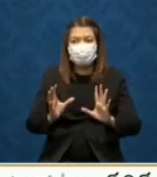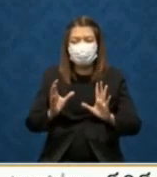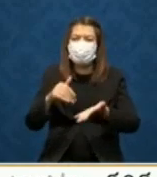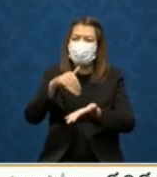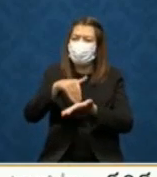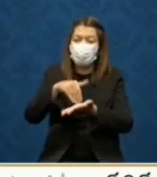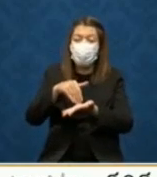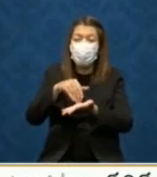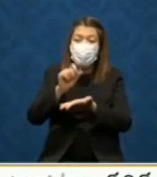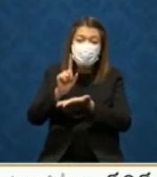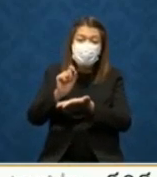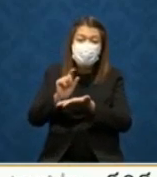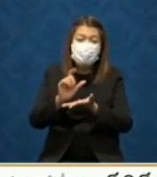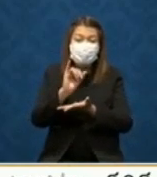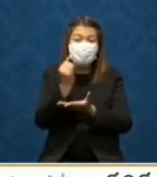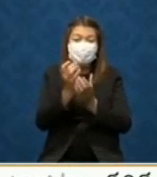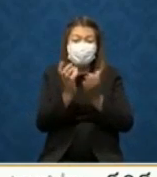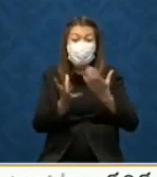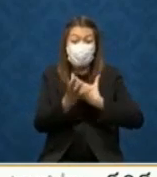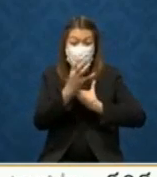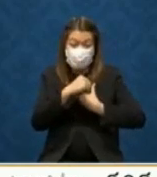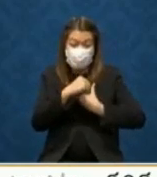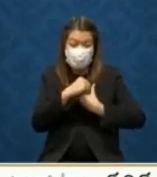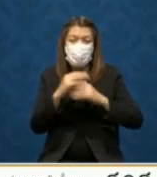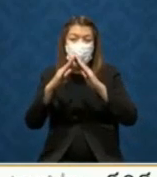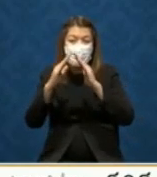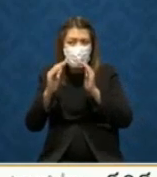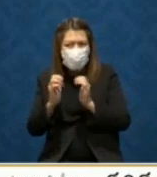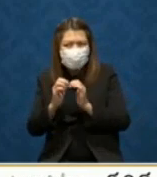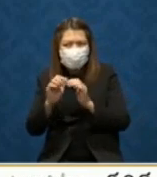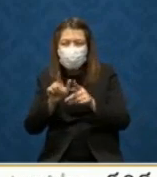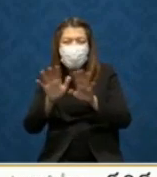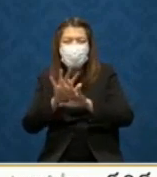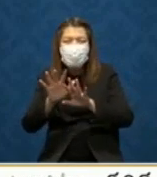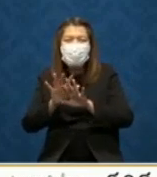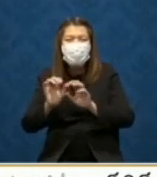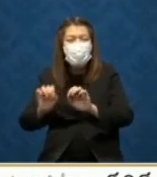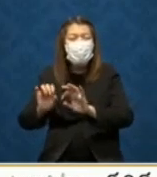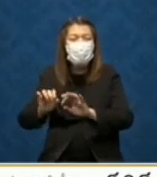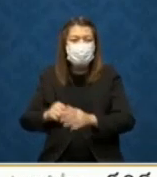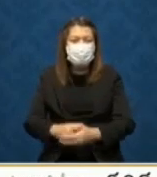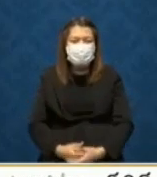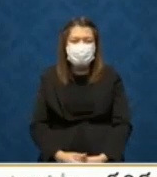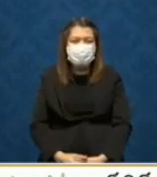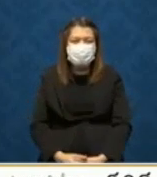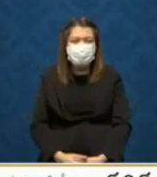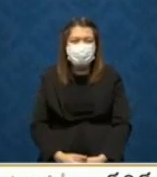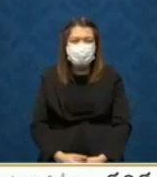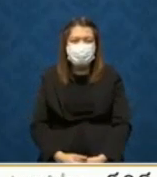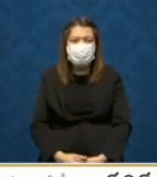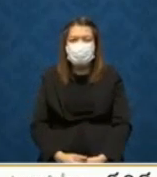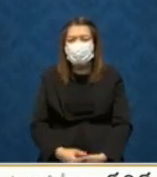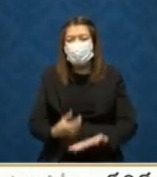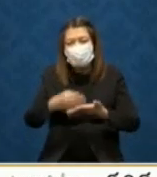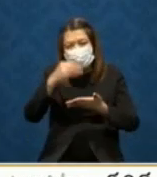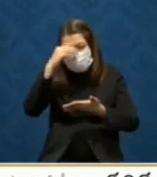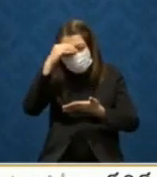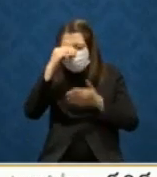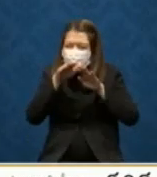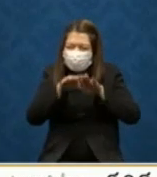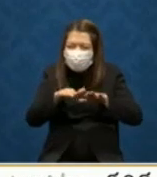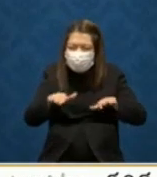ศูนย์จริยธรรมประจำมัสยิดหรือว่าตาดีกาที่เราเรียกกันนะฮะเป็นที่เรียนของน้องๆตัวเล็ก